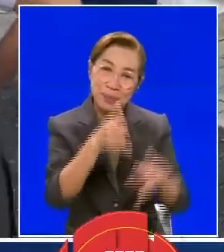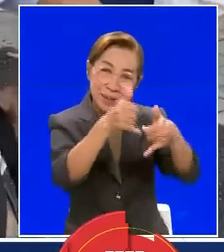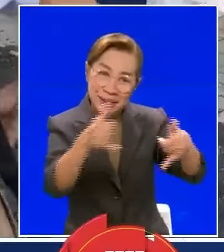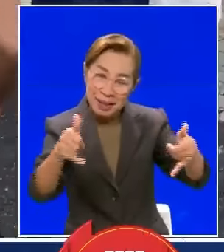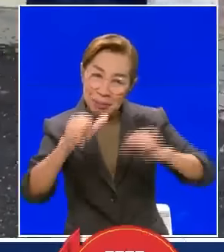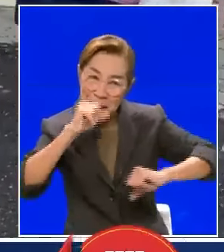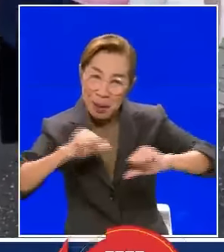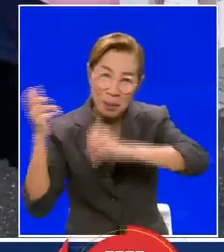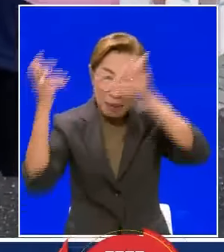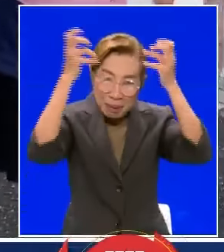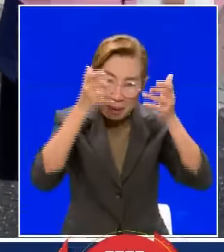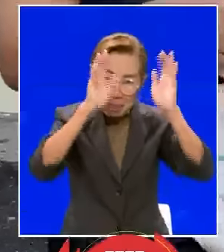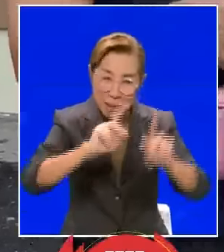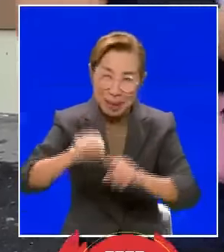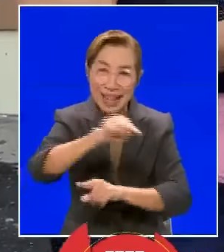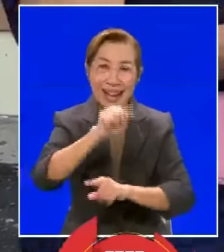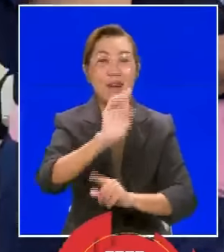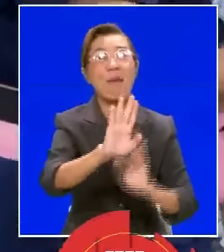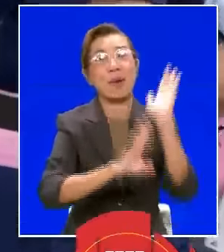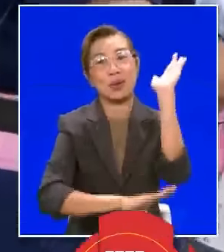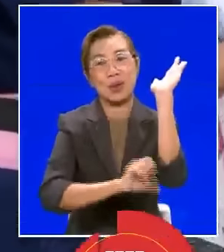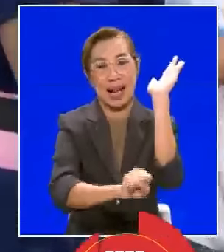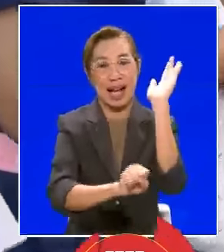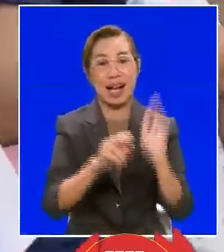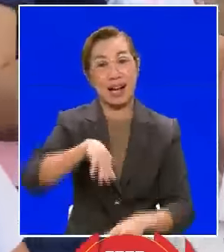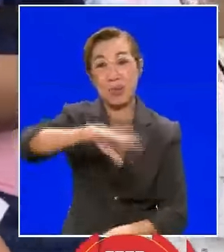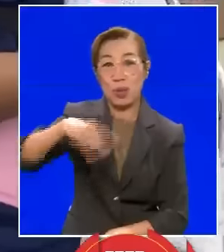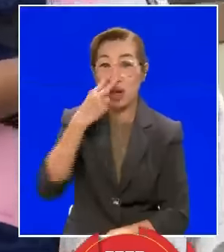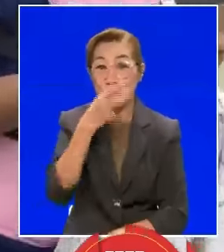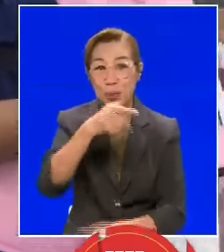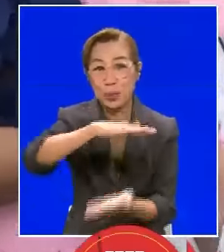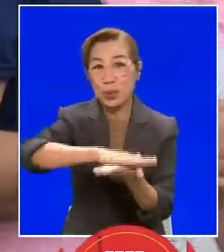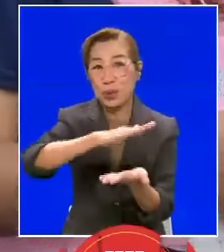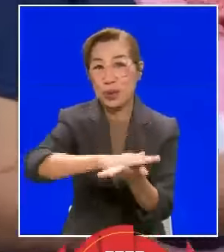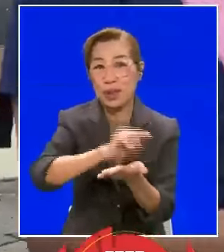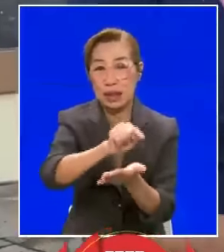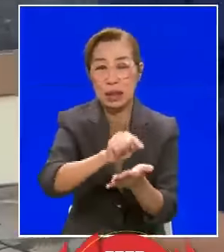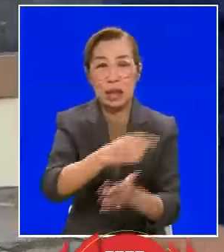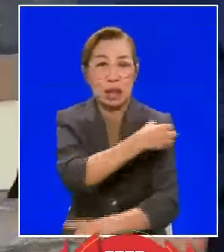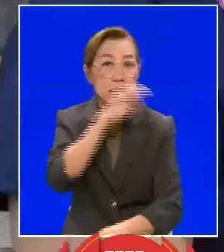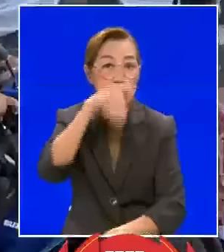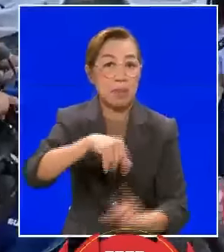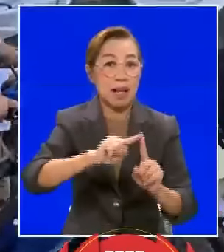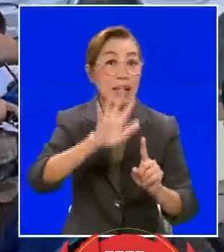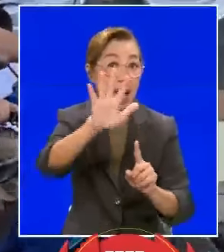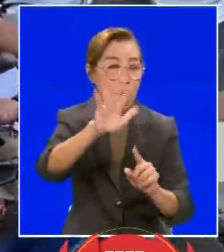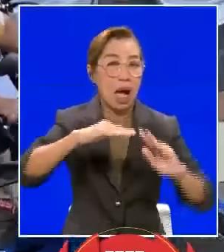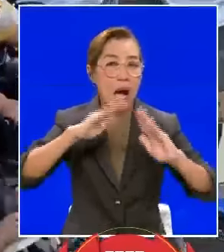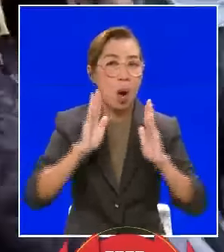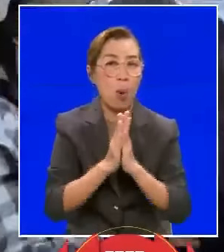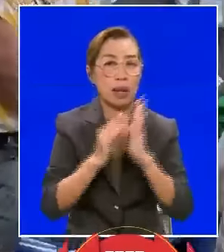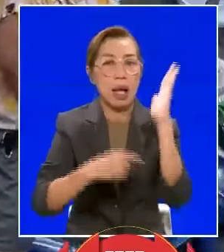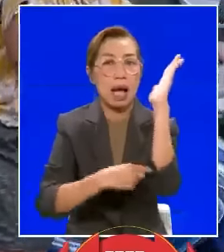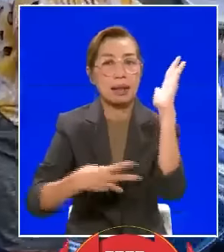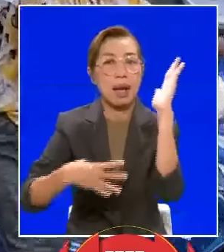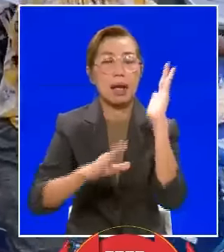ครอ่ะท่านผู้ชมครับอันนี้ที่สงขลานะครับท่านผู้ชมครับพาท่านผู้ชมไปที่โรงเรียนเทศบาล5วัดหาดใหญ่ครับเป็นโรงเรียนใน